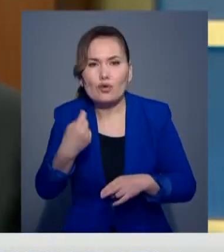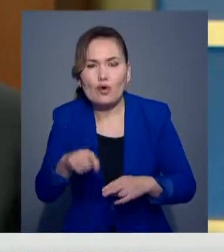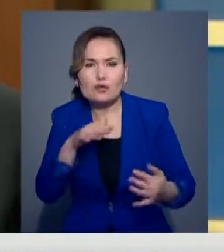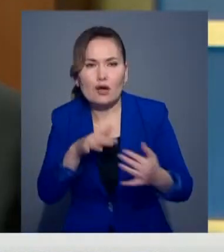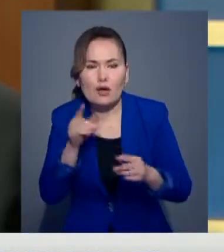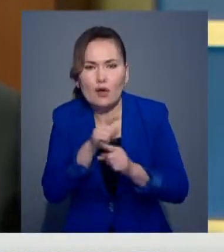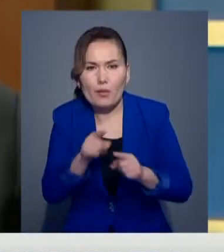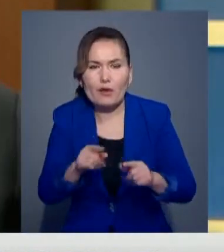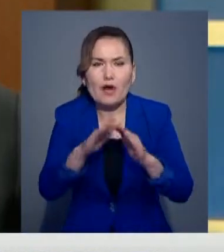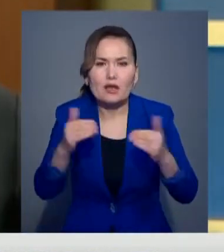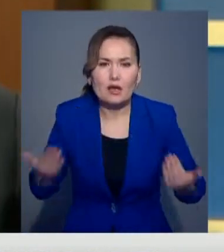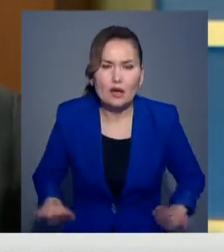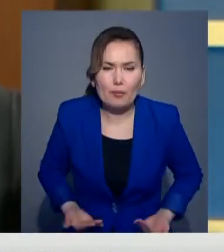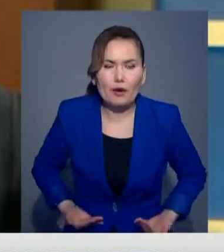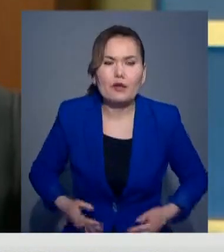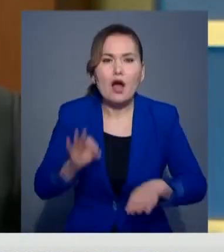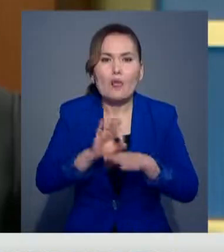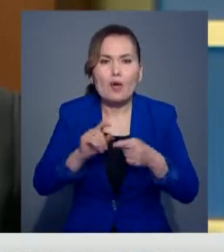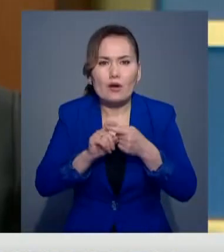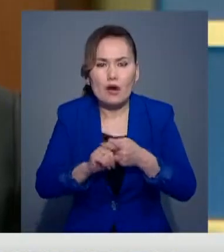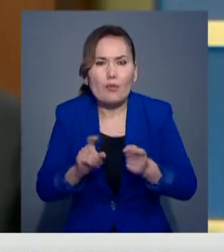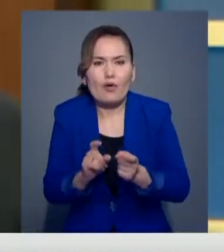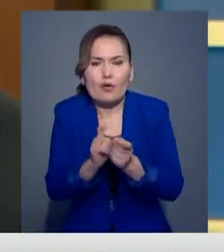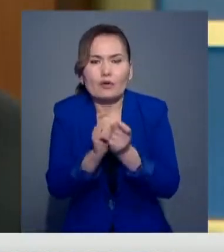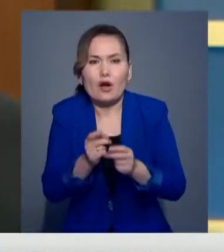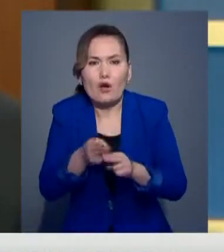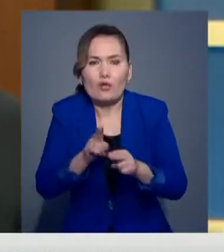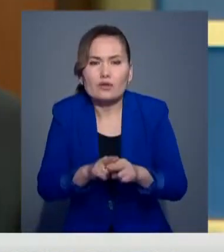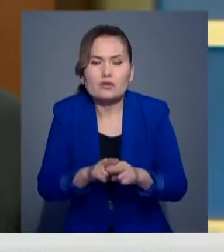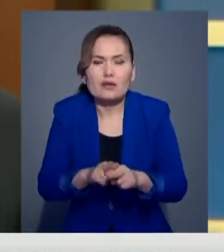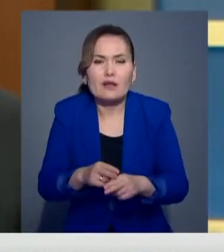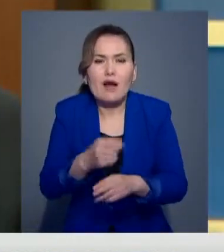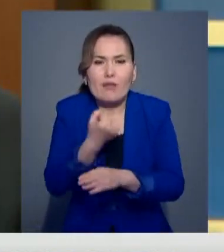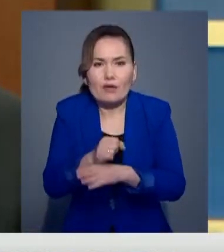мен лашықтарда және вируспен күресуге шамасы жетпейтін өңірлерде тұрып жатқан